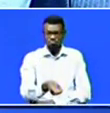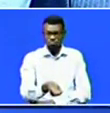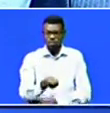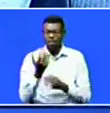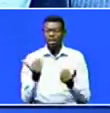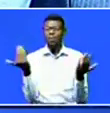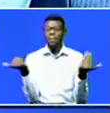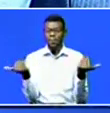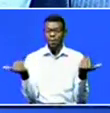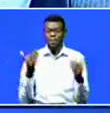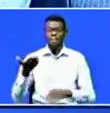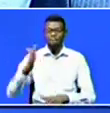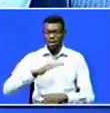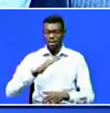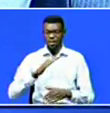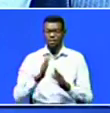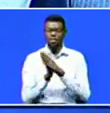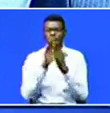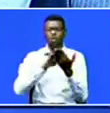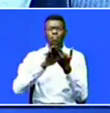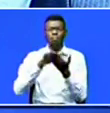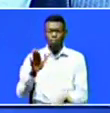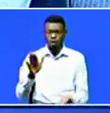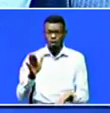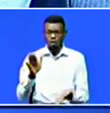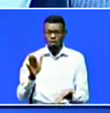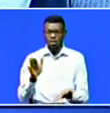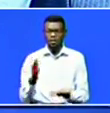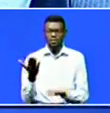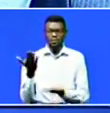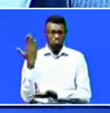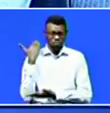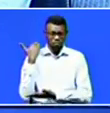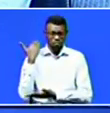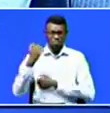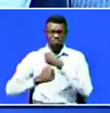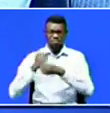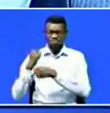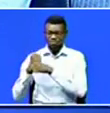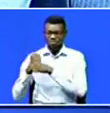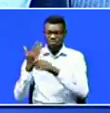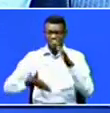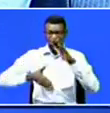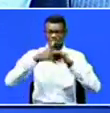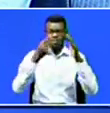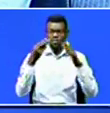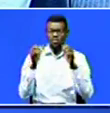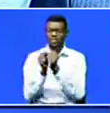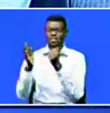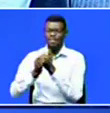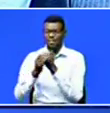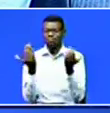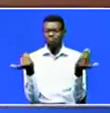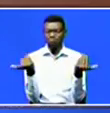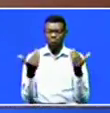Miguna. Elvis Kosgei na maelezo zaidi kumhusu Miguna ambaye alitimuliwa na serikali mwaka 2018 katika mazingira